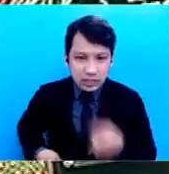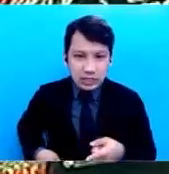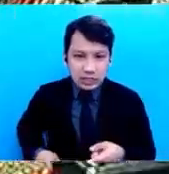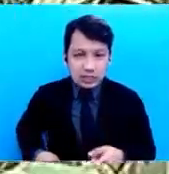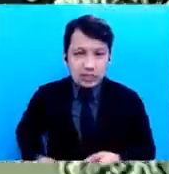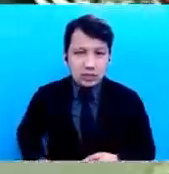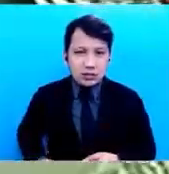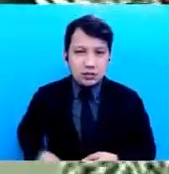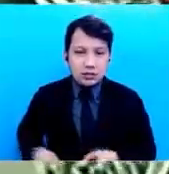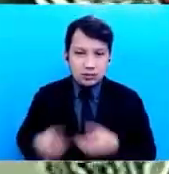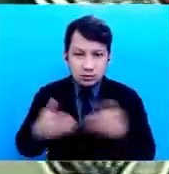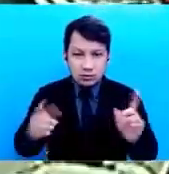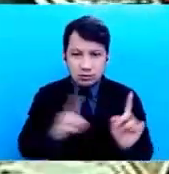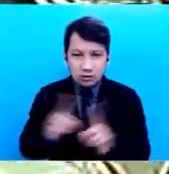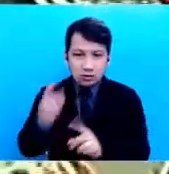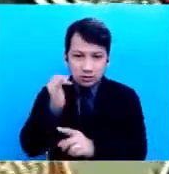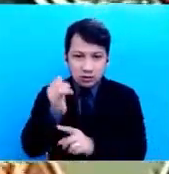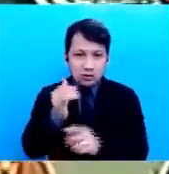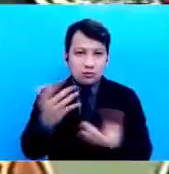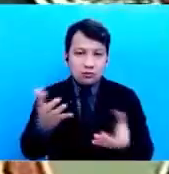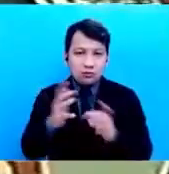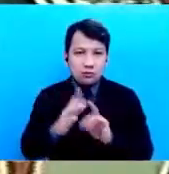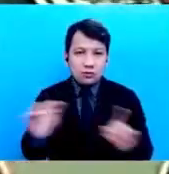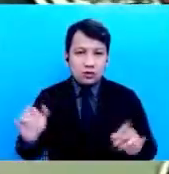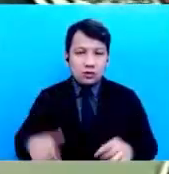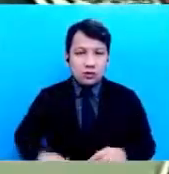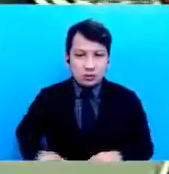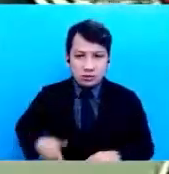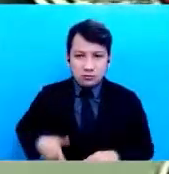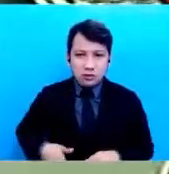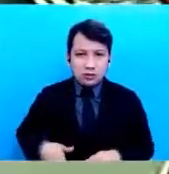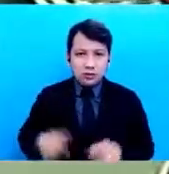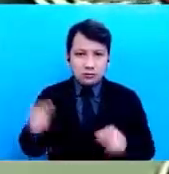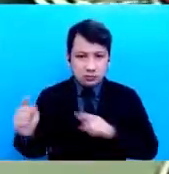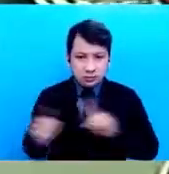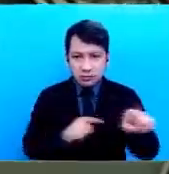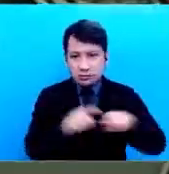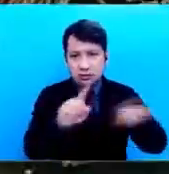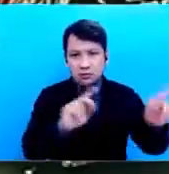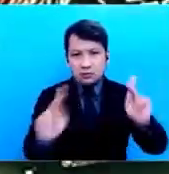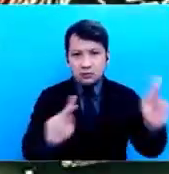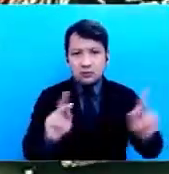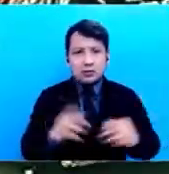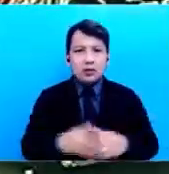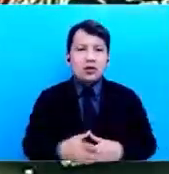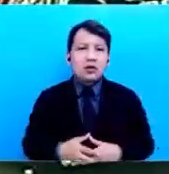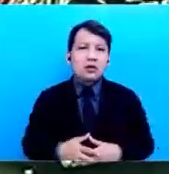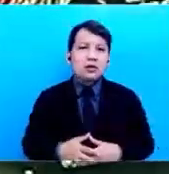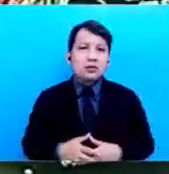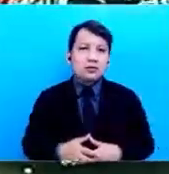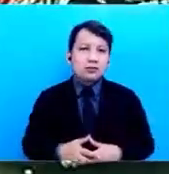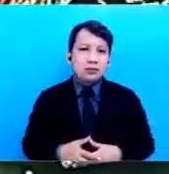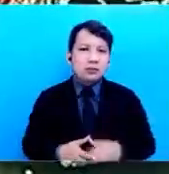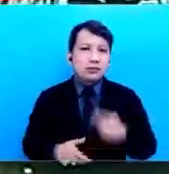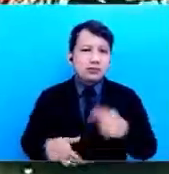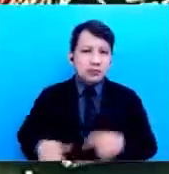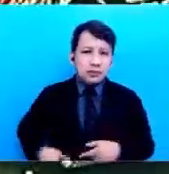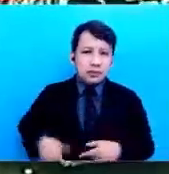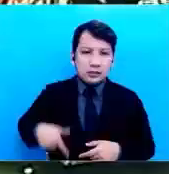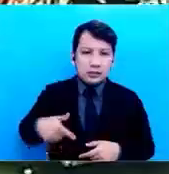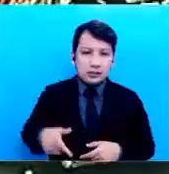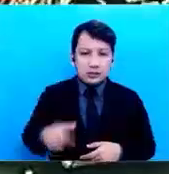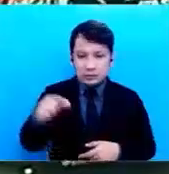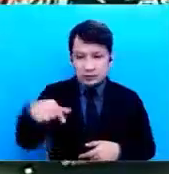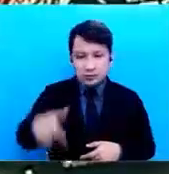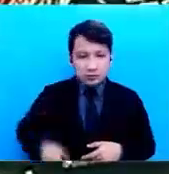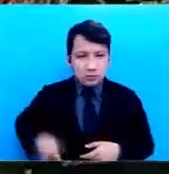Nawala ang dalawa sa kuha ng kamera hanggang sa naglabasan ng ibang residente. Pinagbabaril na pala ni Quezon si